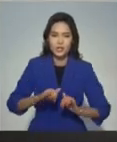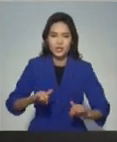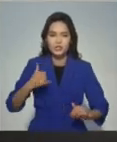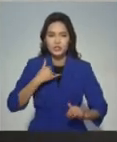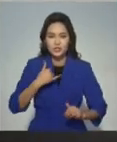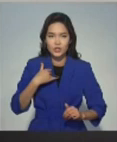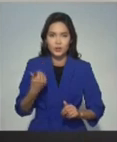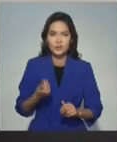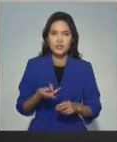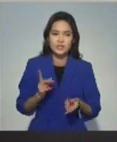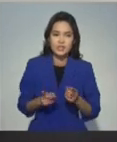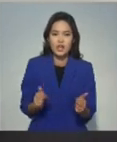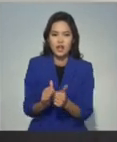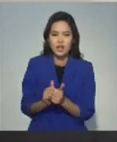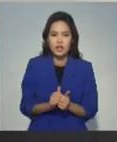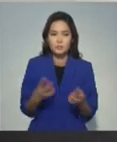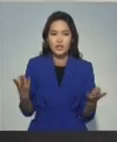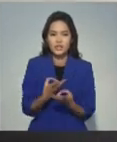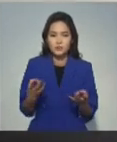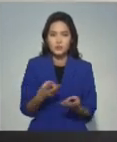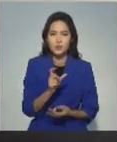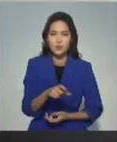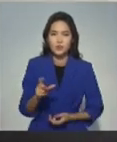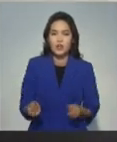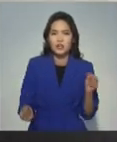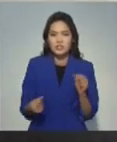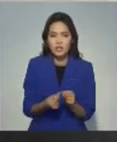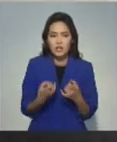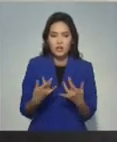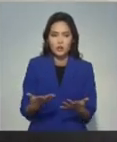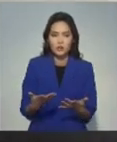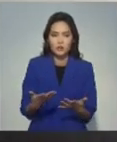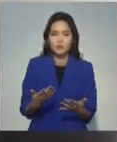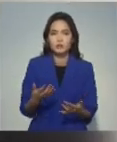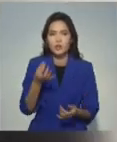общества, то действительно такие люди необходимы в Мажилисе, и, соответственно, такие люди